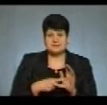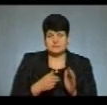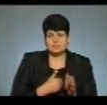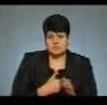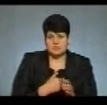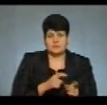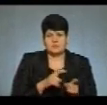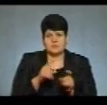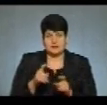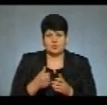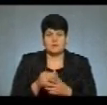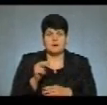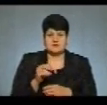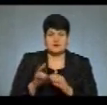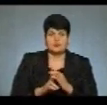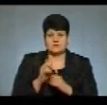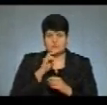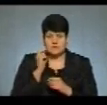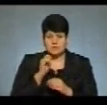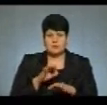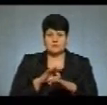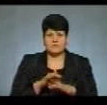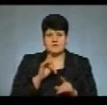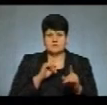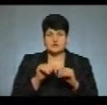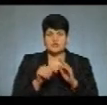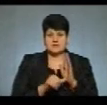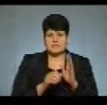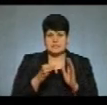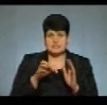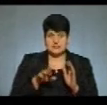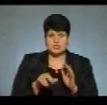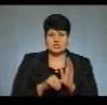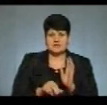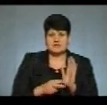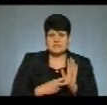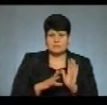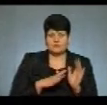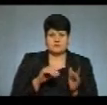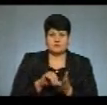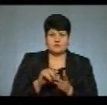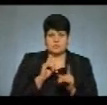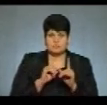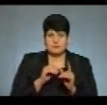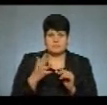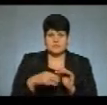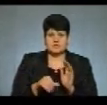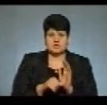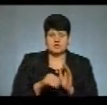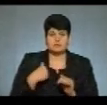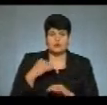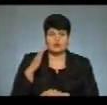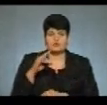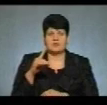церкви України. Після того збори у селі провели 16 січня. 67 були присутні на зборах, 56 проголосувало